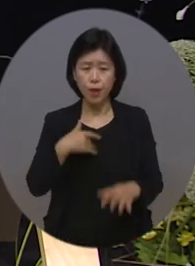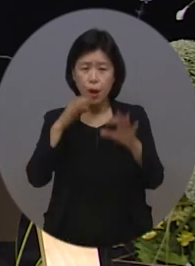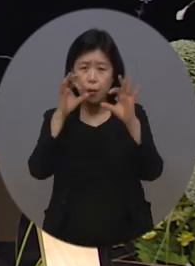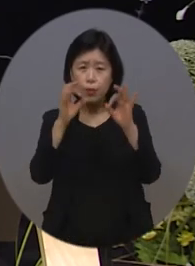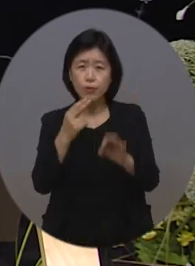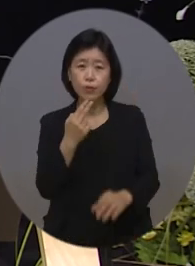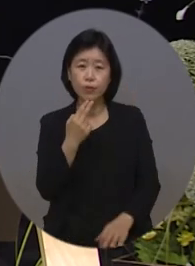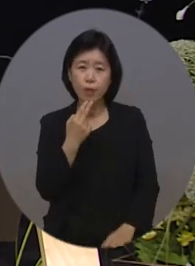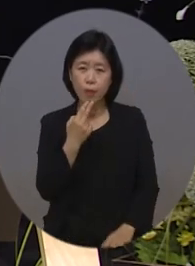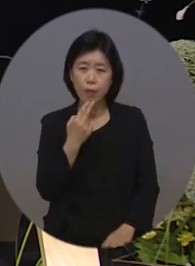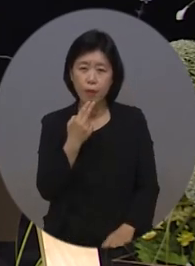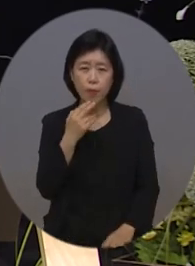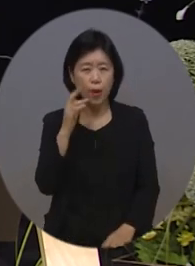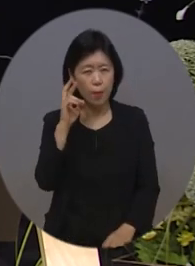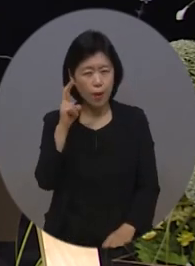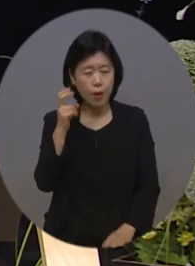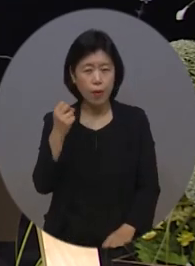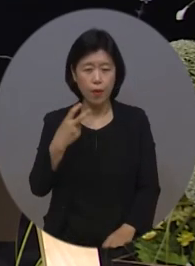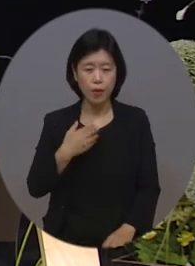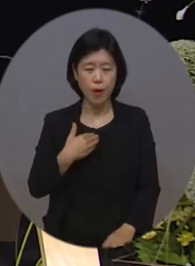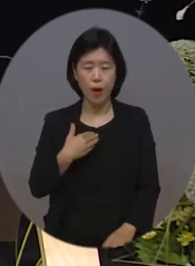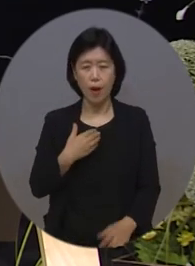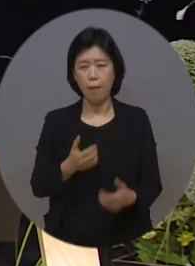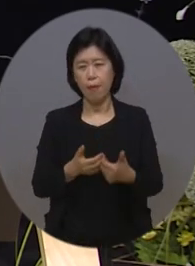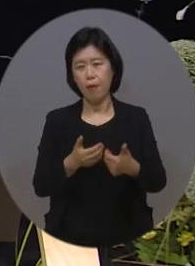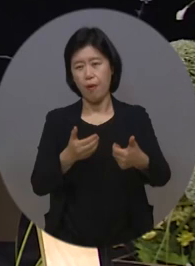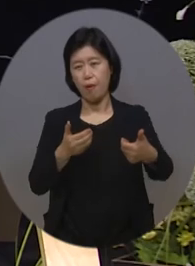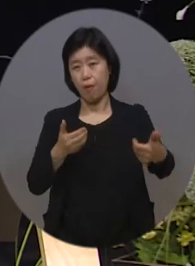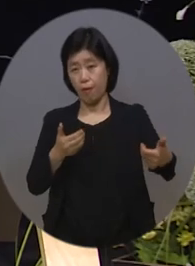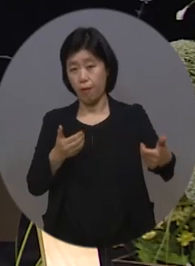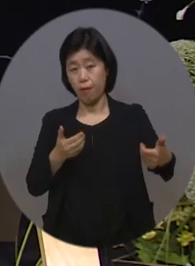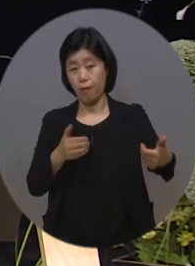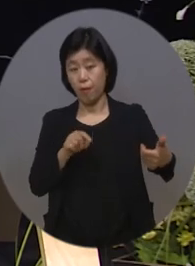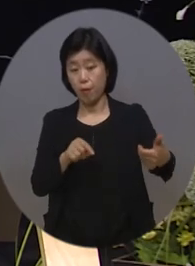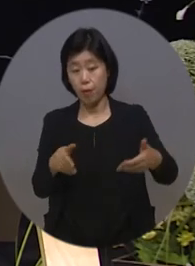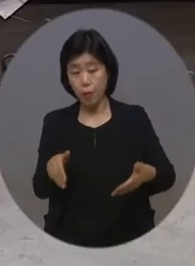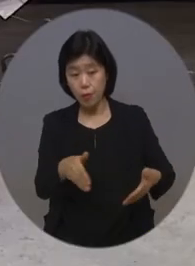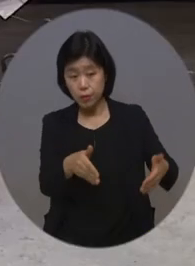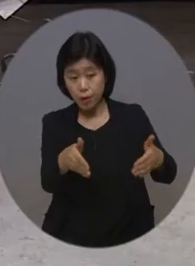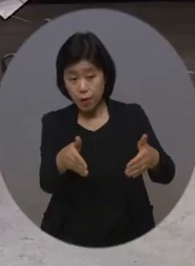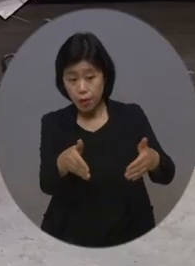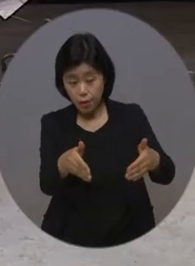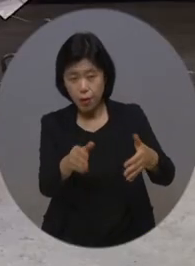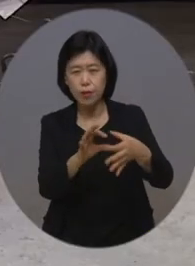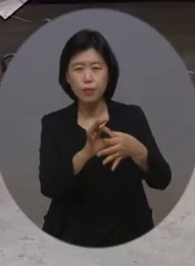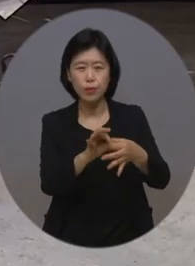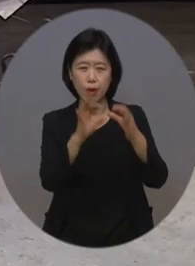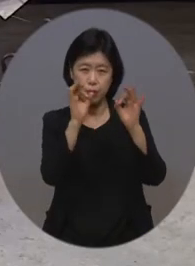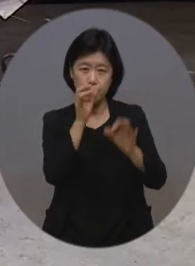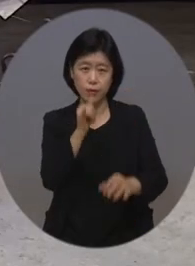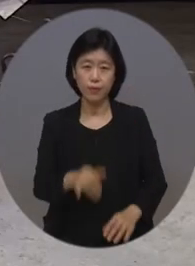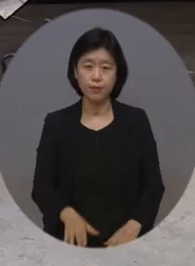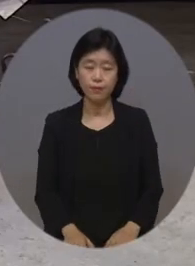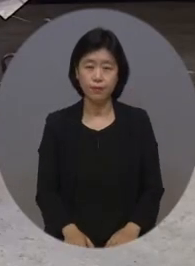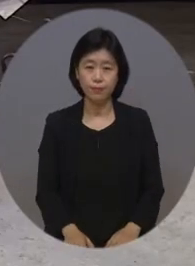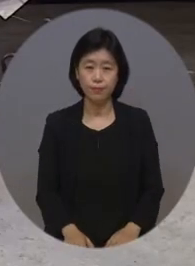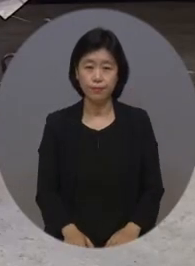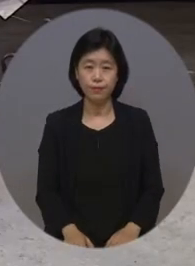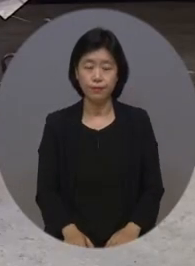것이거나 나와 먼 것을 곡선은 보게 합니다. 곡선이 우리에게 무엇인가 부여할